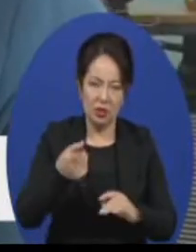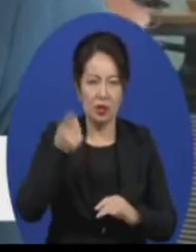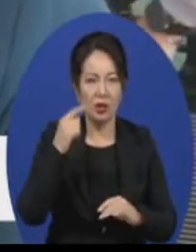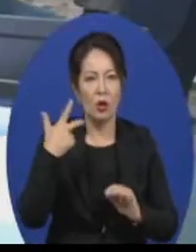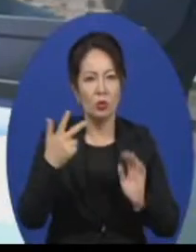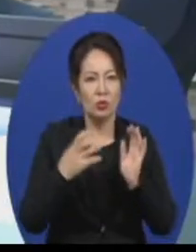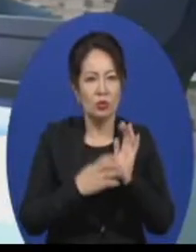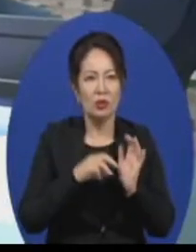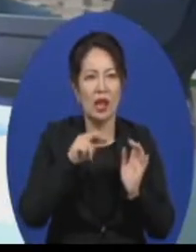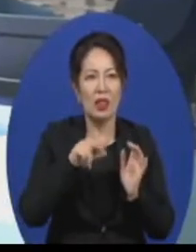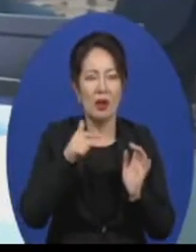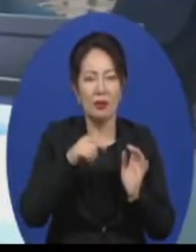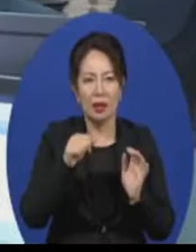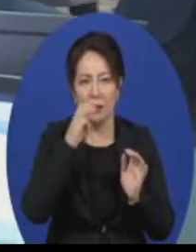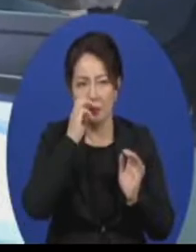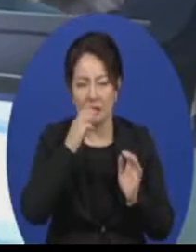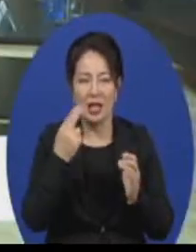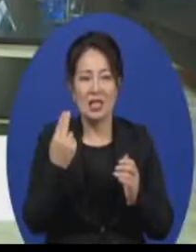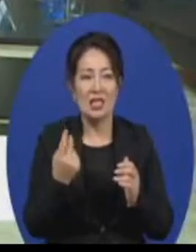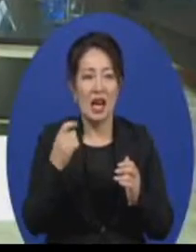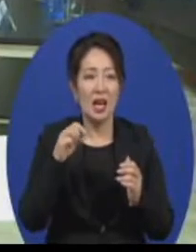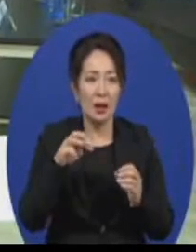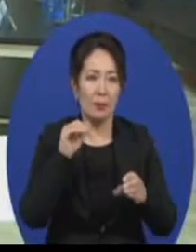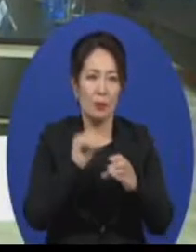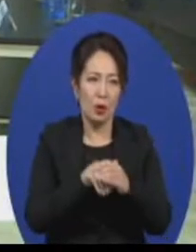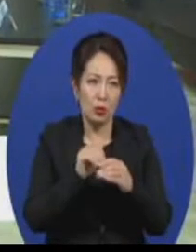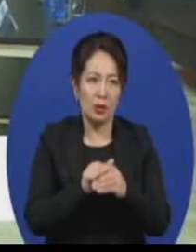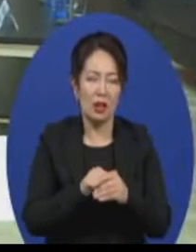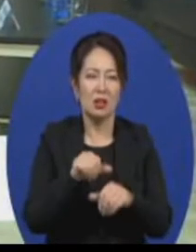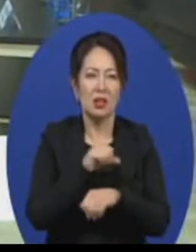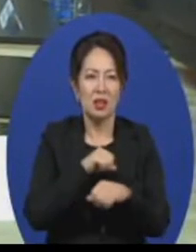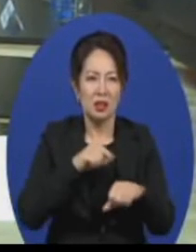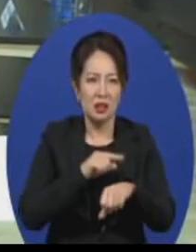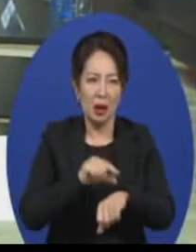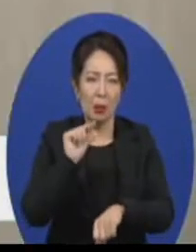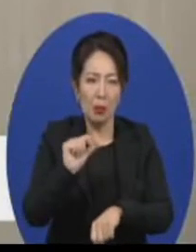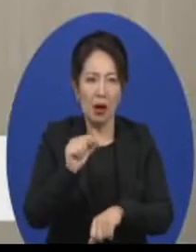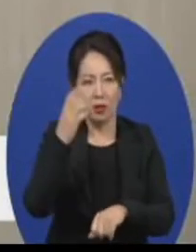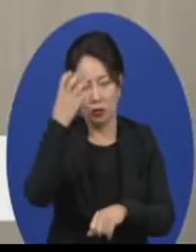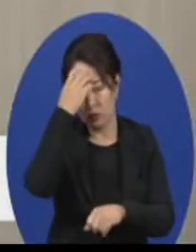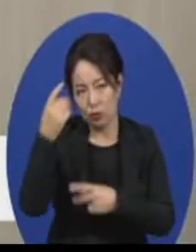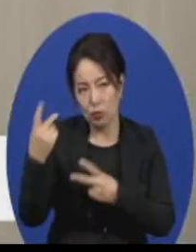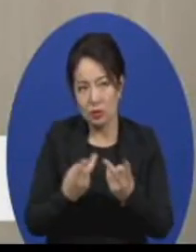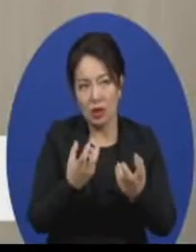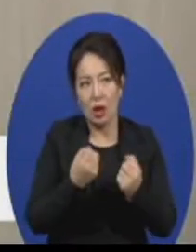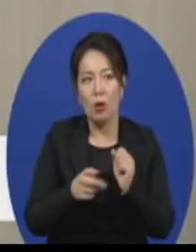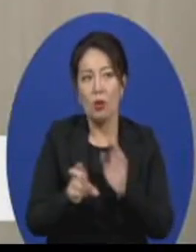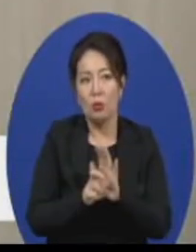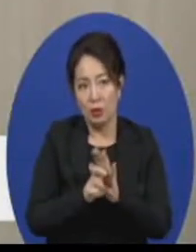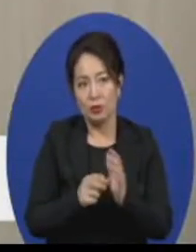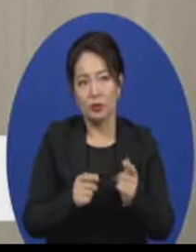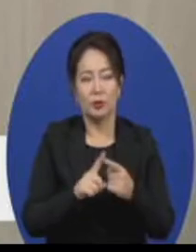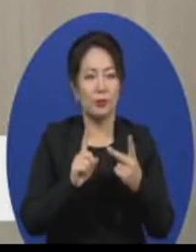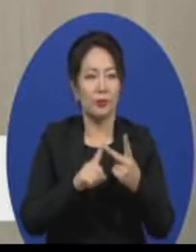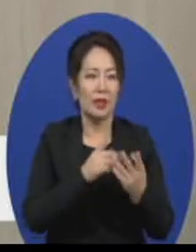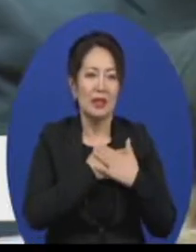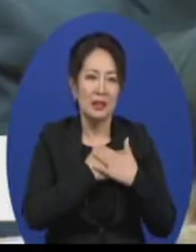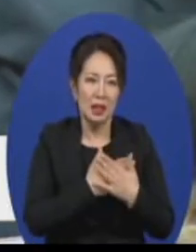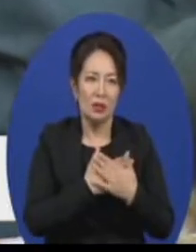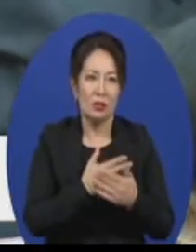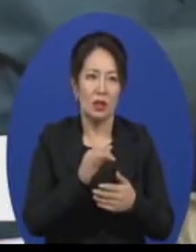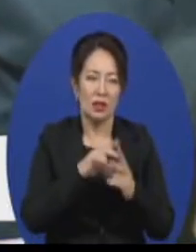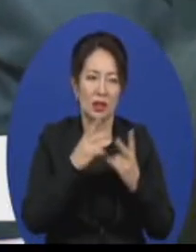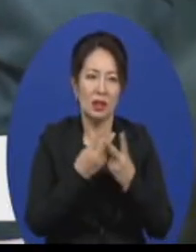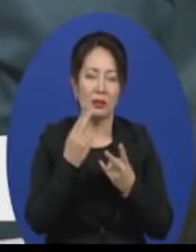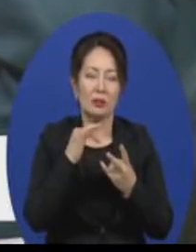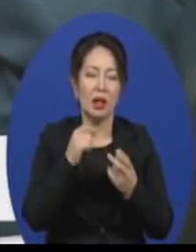удаад 39 лавлгаа мэдээллийг захин байрлуулж иргэд богино хугацаанд төрийн үйлчлэгийг авах боломж үрдэж байна. Мөн сайн дураараа нийгмийн даатгал төлөгч гар утсаа